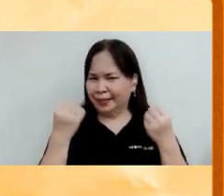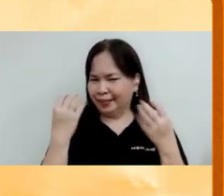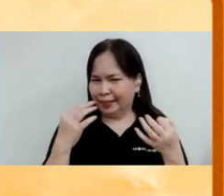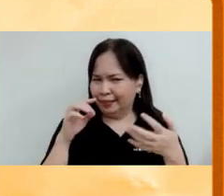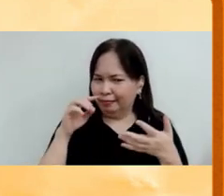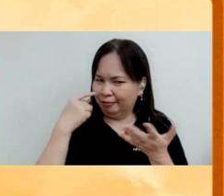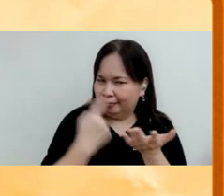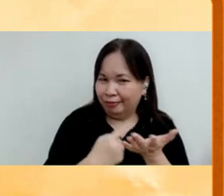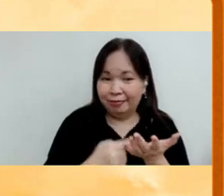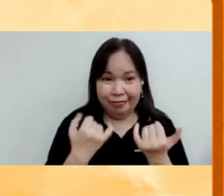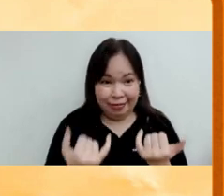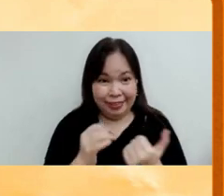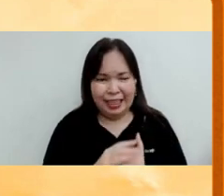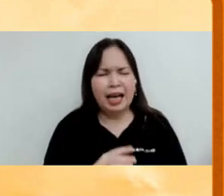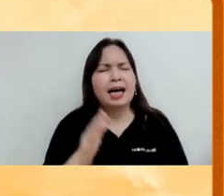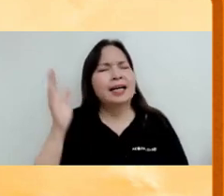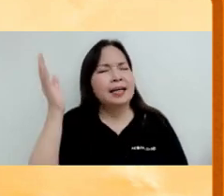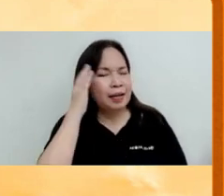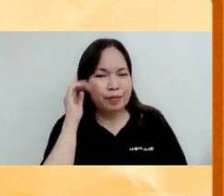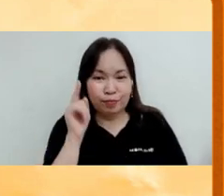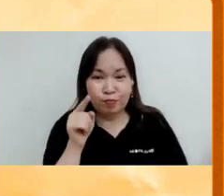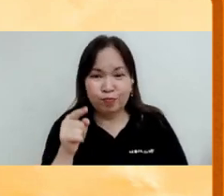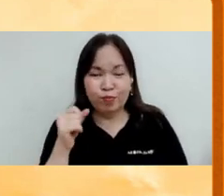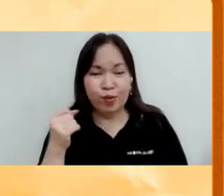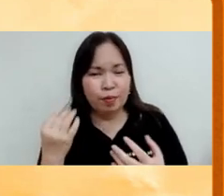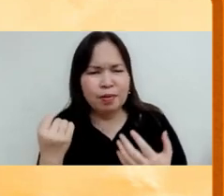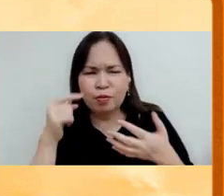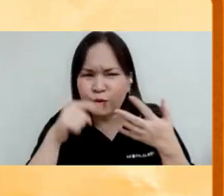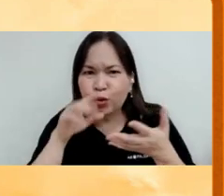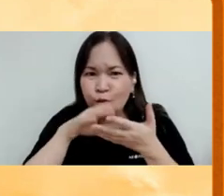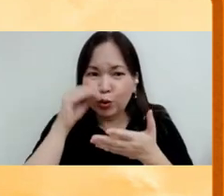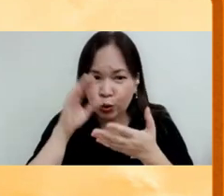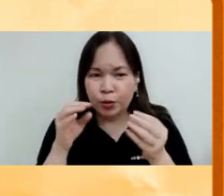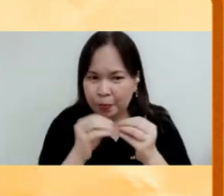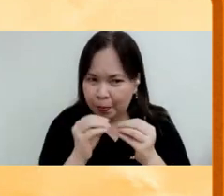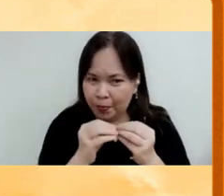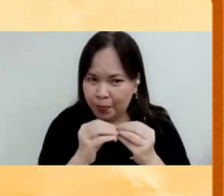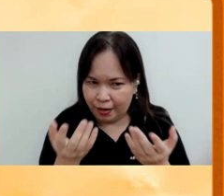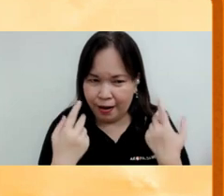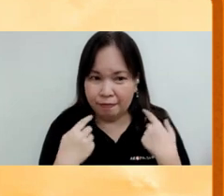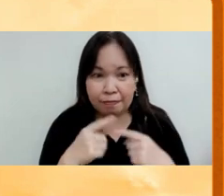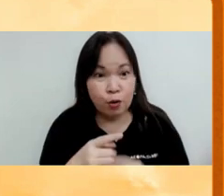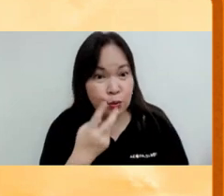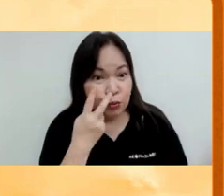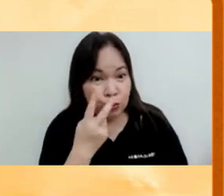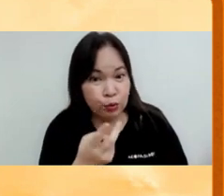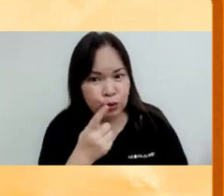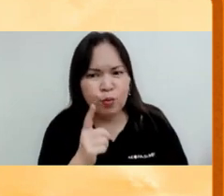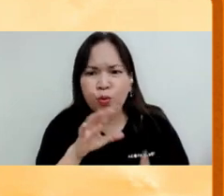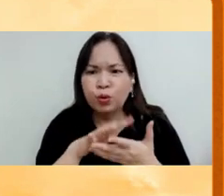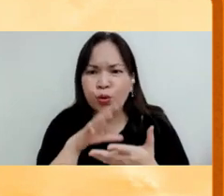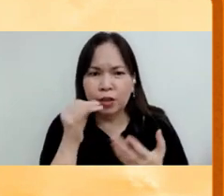episode na ito at siguradong mas marami pang pwedeng malaman tungkol dito. Pero tignan natin yung mga natutunan natin